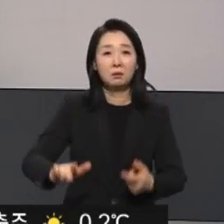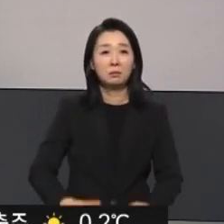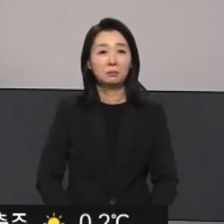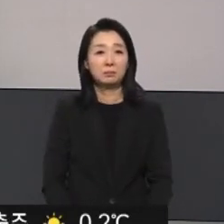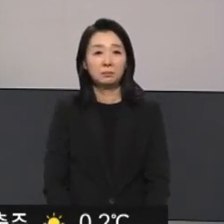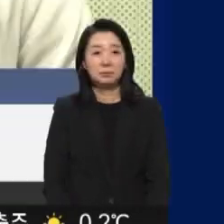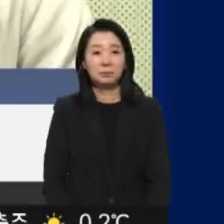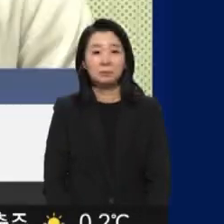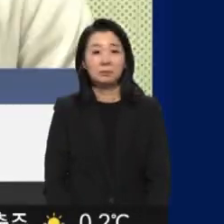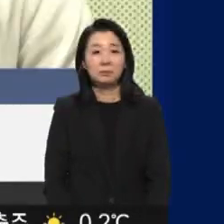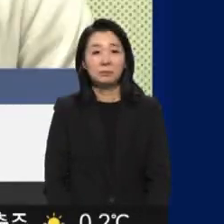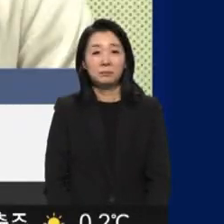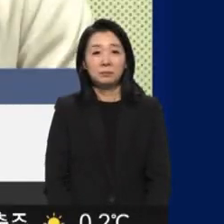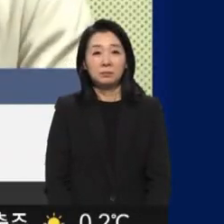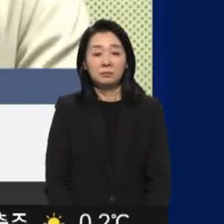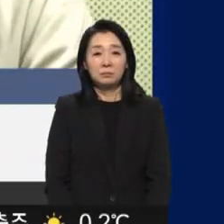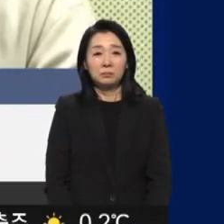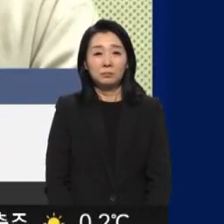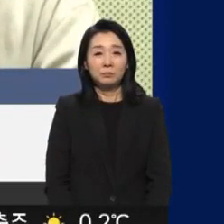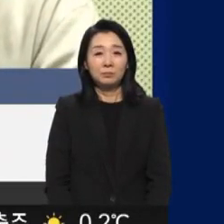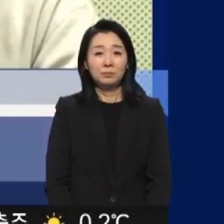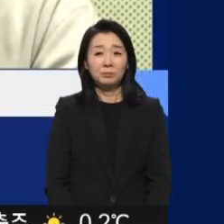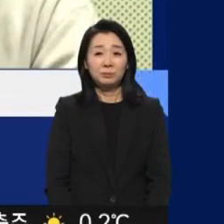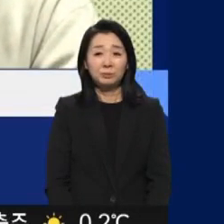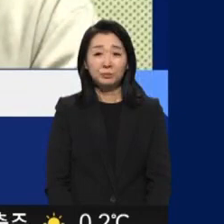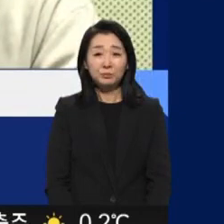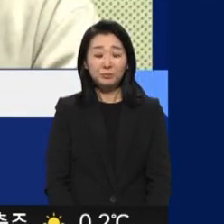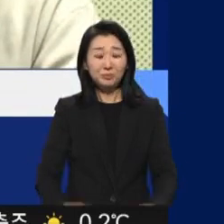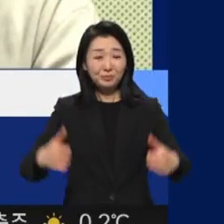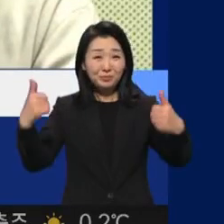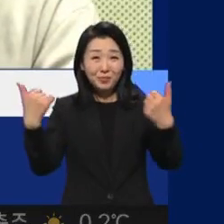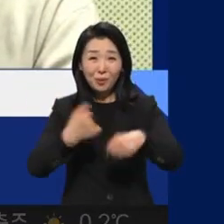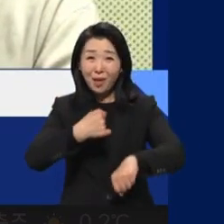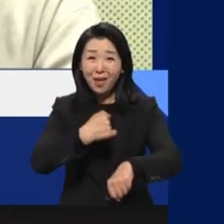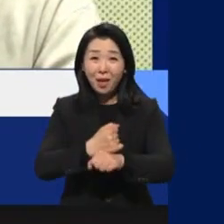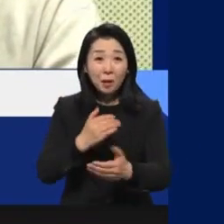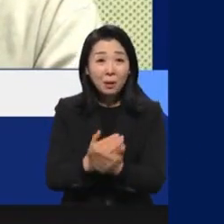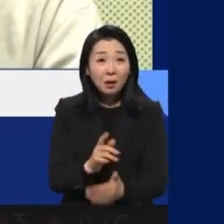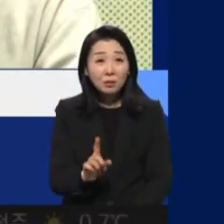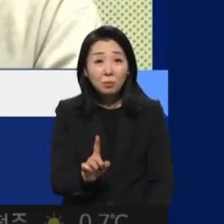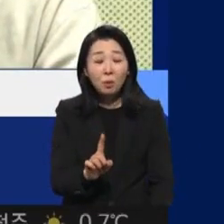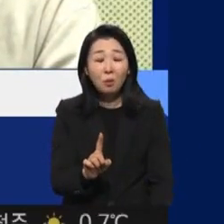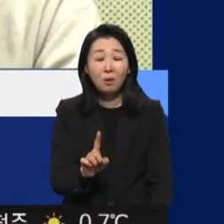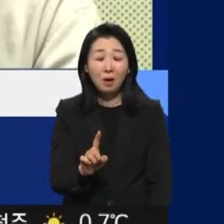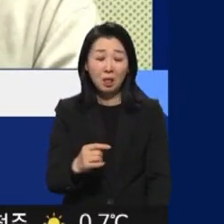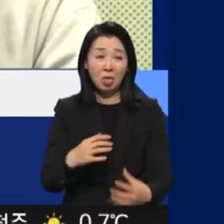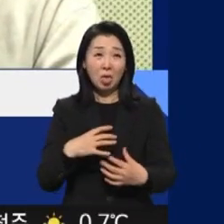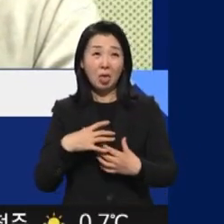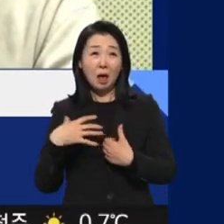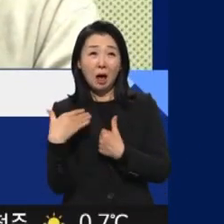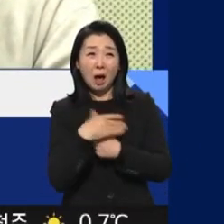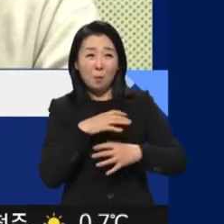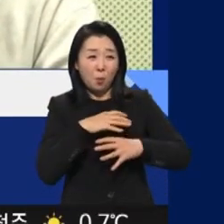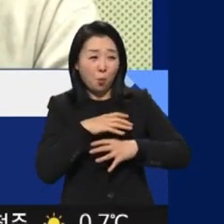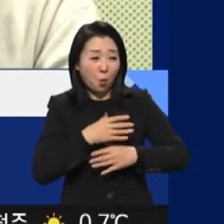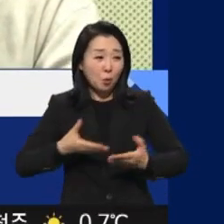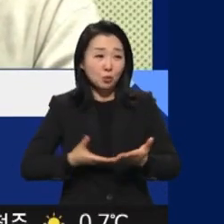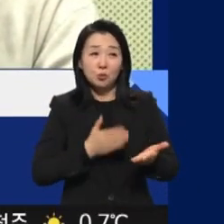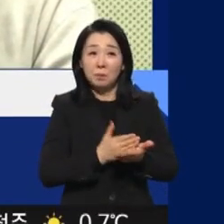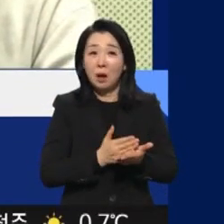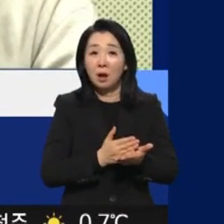나옵니다. 오히려 이 부분에 대해서 아까 말씀드린 것처럼 엄청나게 안보 공포를 자극하지 않는 범위